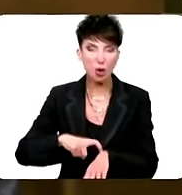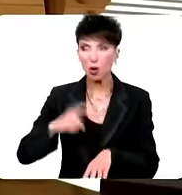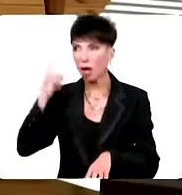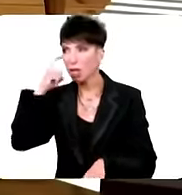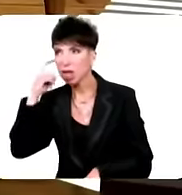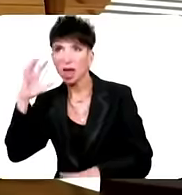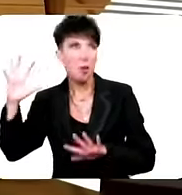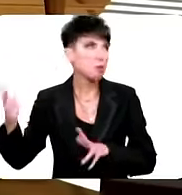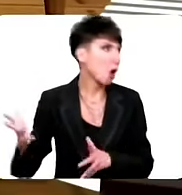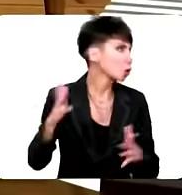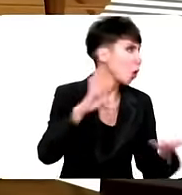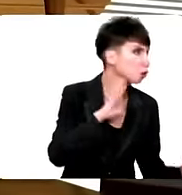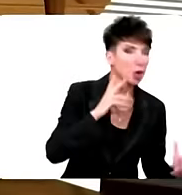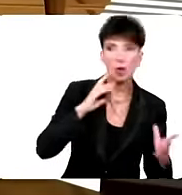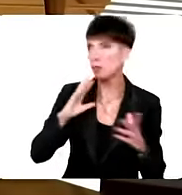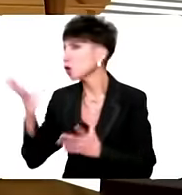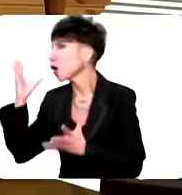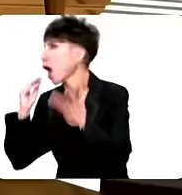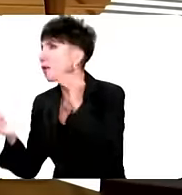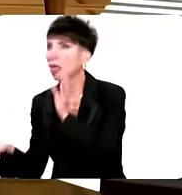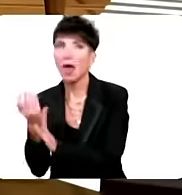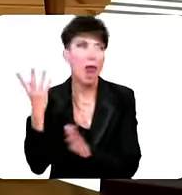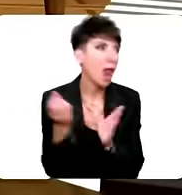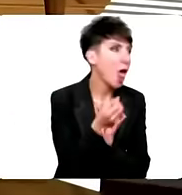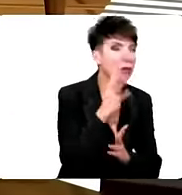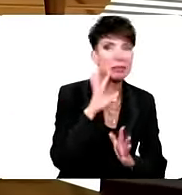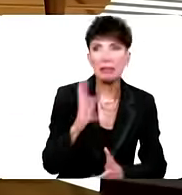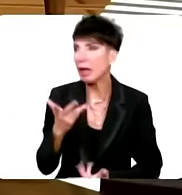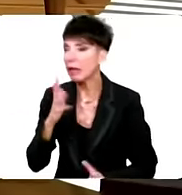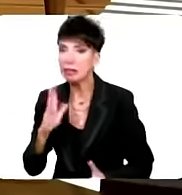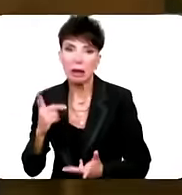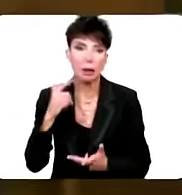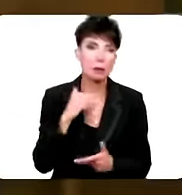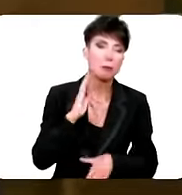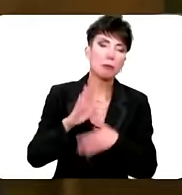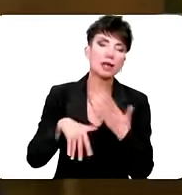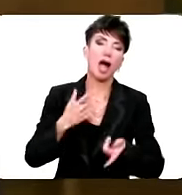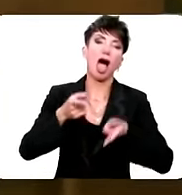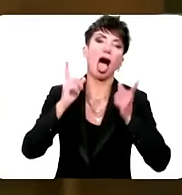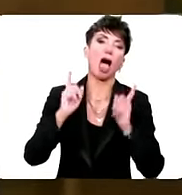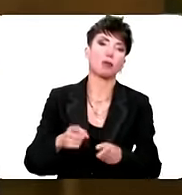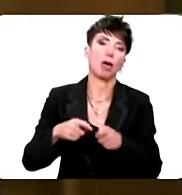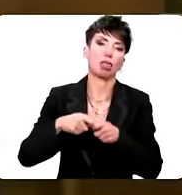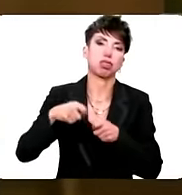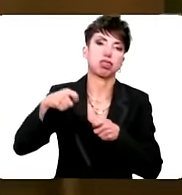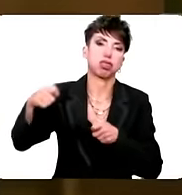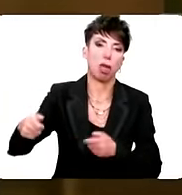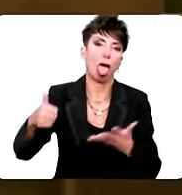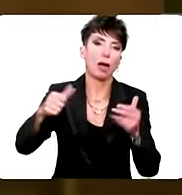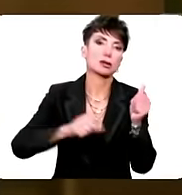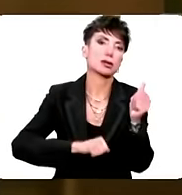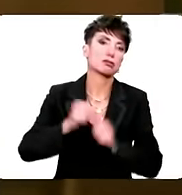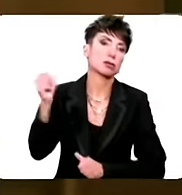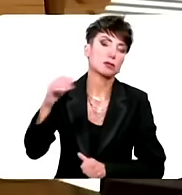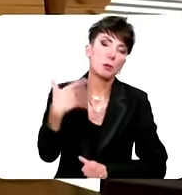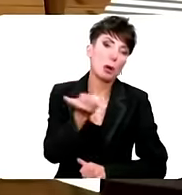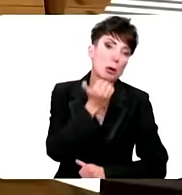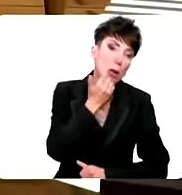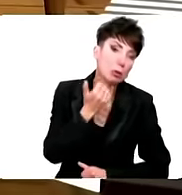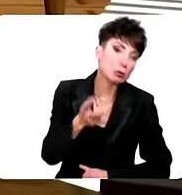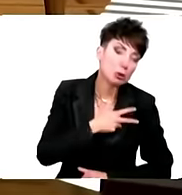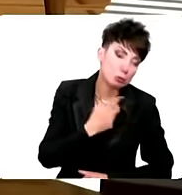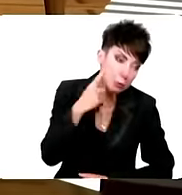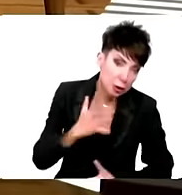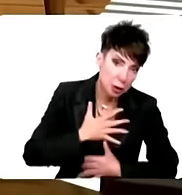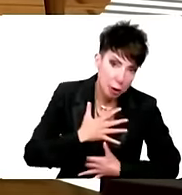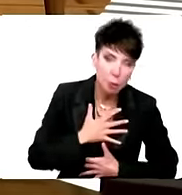με τους συνεργάτες του, να δει τι τρέχει και να πάρει τις πρώτες αποφάσεις. Εγώ θα το έλεγα ένα εξάμηνο αυτό, μπορεί να κάνω λάθος. Άρα, ένας